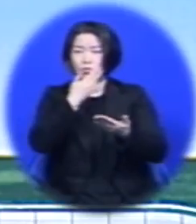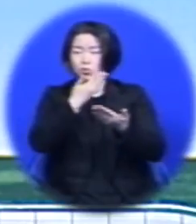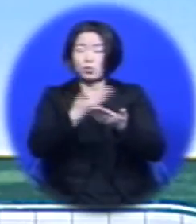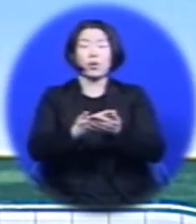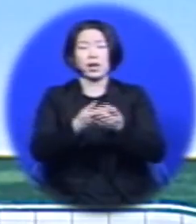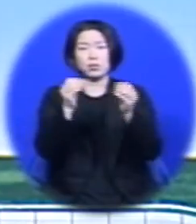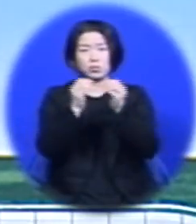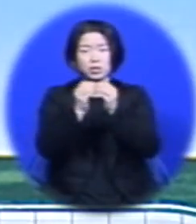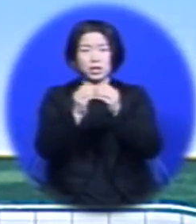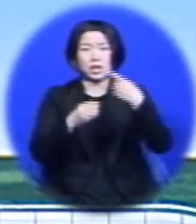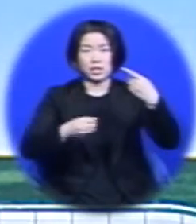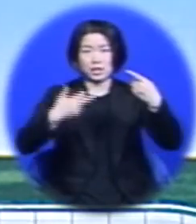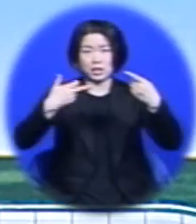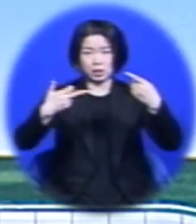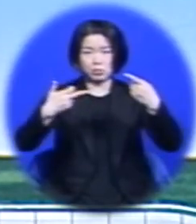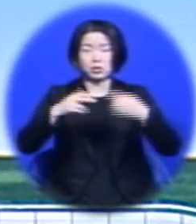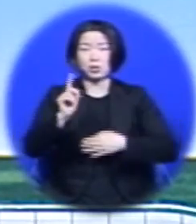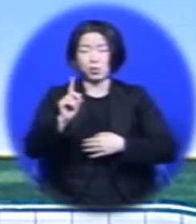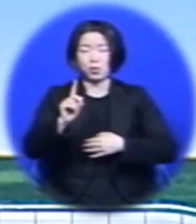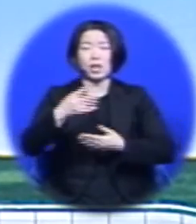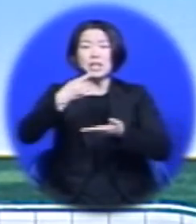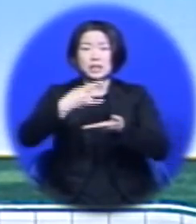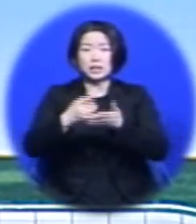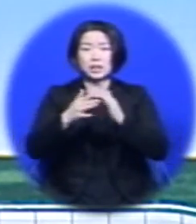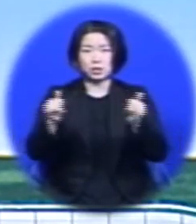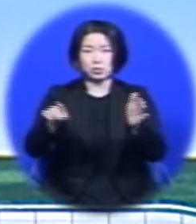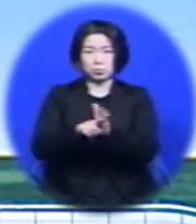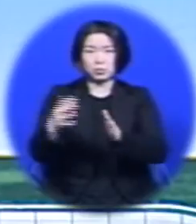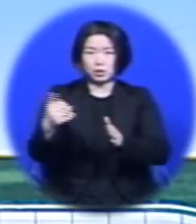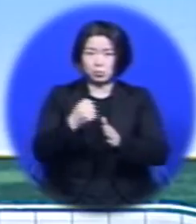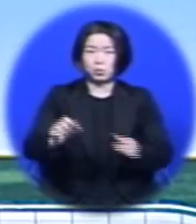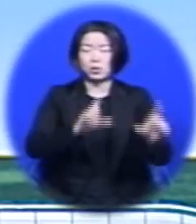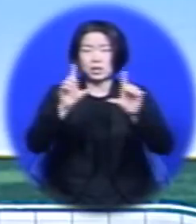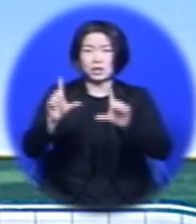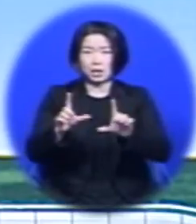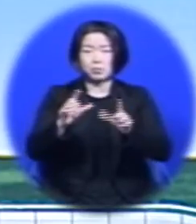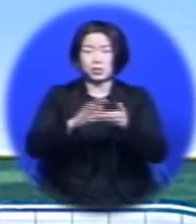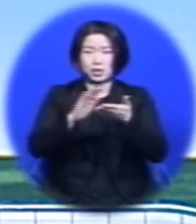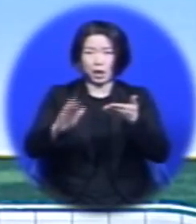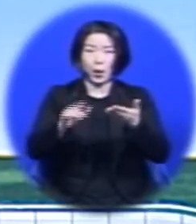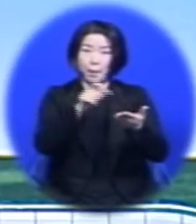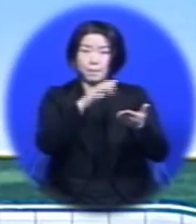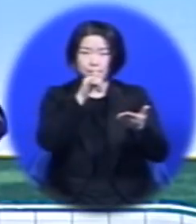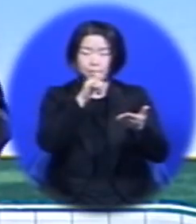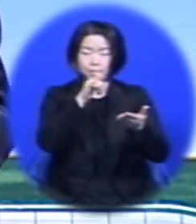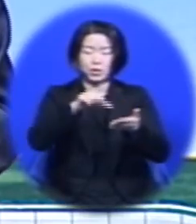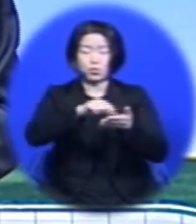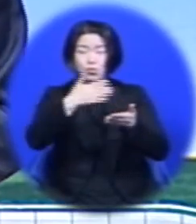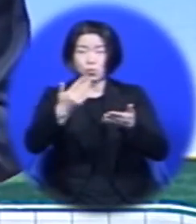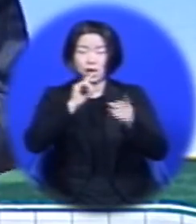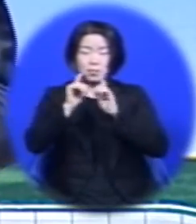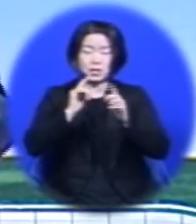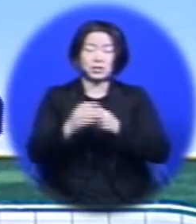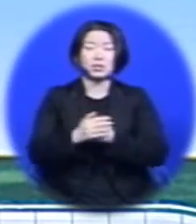1장 17절 인데 그것은 의인은 믿음으로 삽니다 하는 말씀입니다 대단히 유명한 말씀이죠